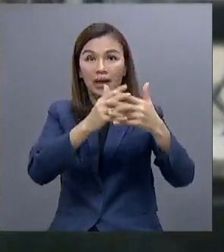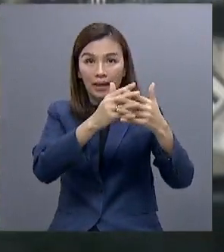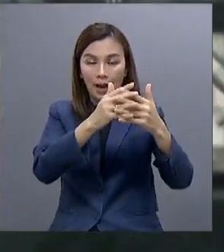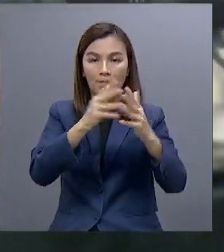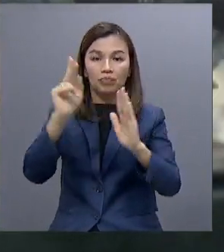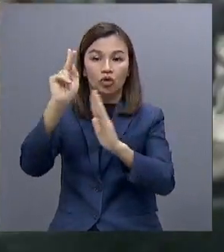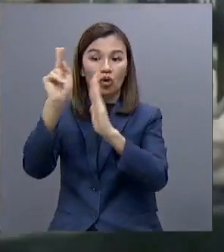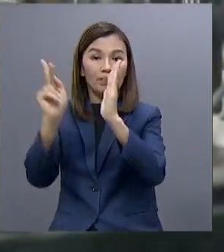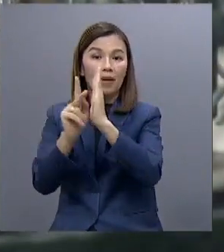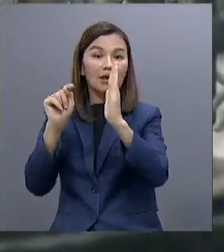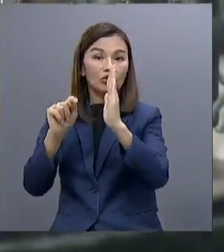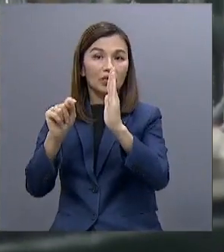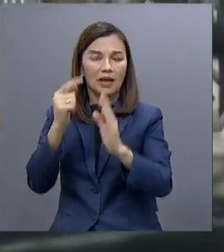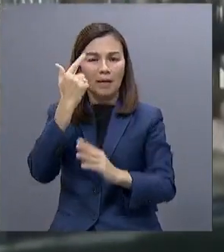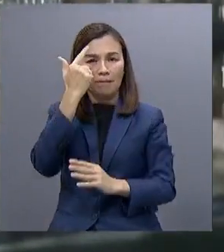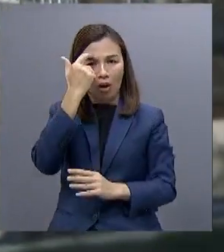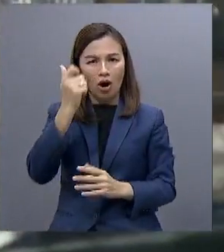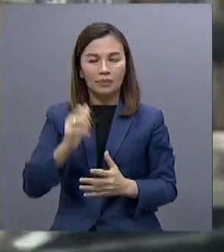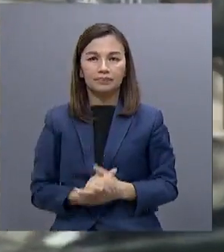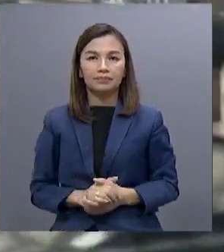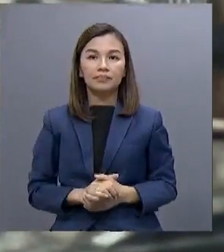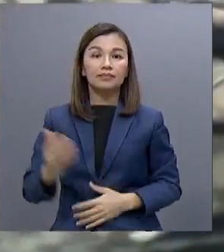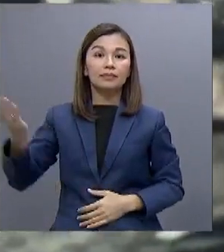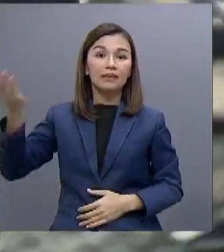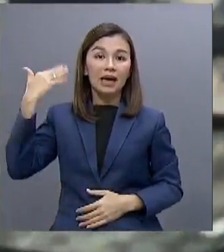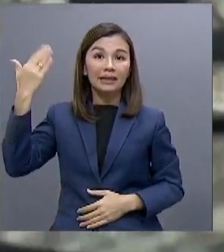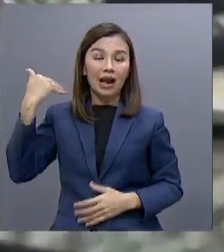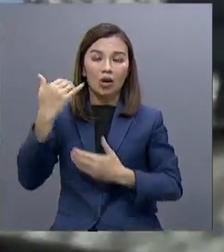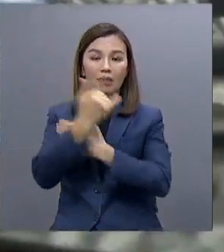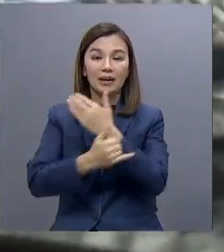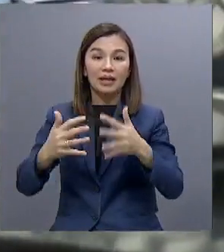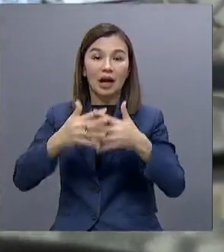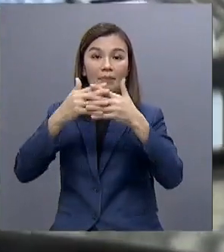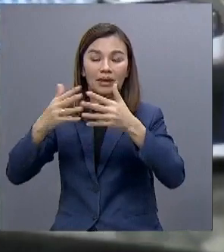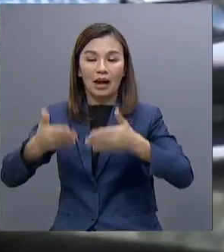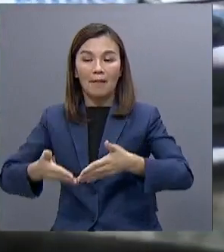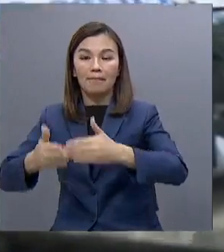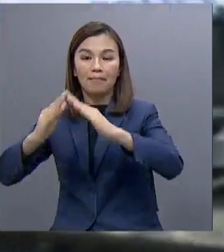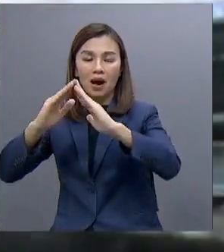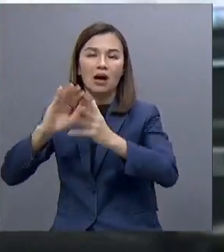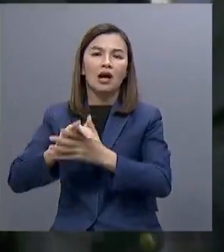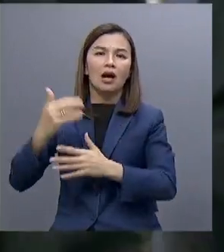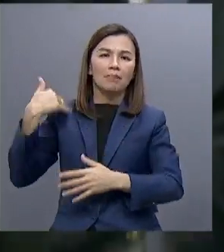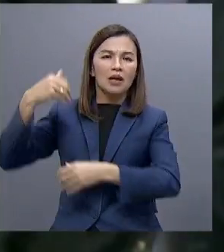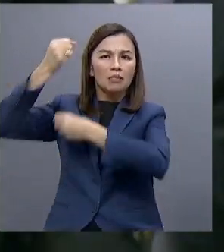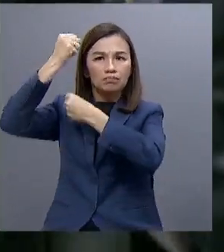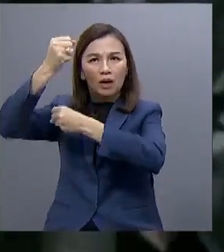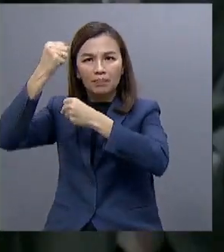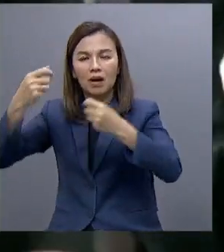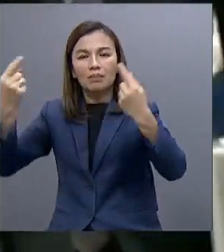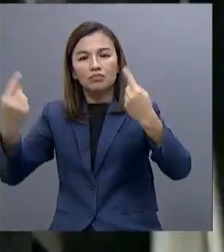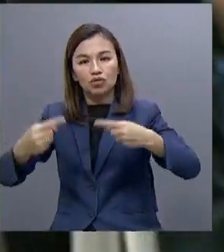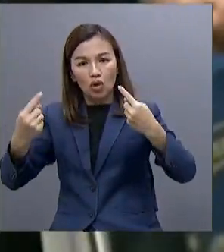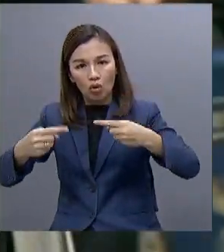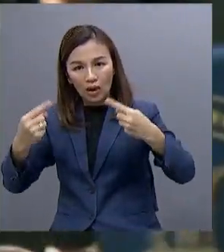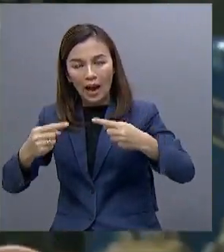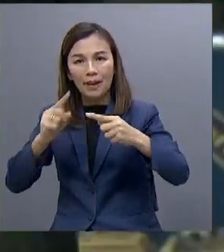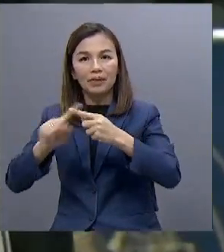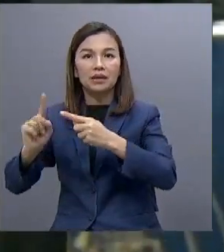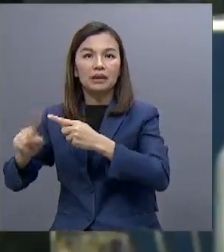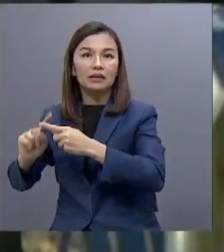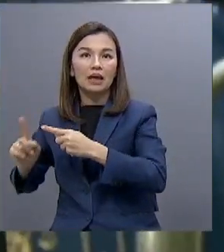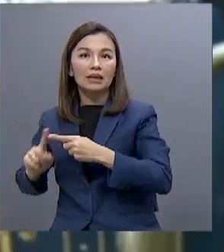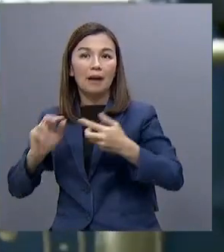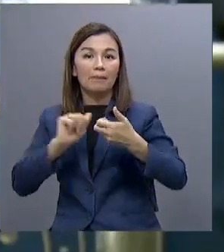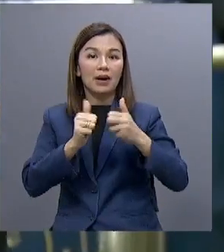หมายนี้นะคะเป็นเพราะว่าในยุคก่อตั้งประเทศมีทั้งการปฏิวัติมีการทำสงครามกลางกลางเมืองดัง